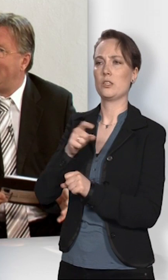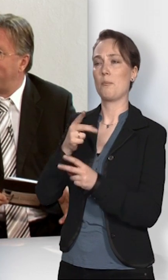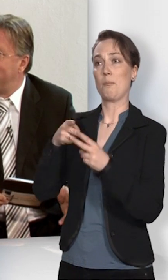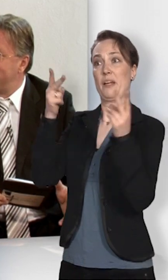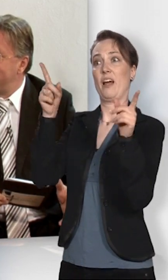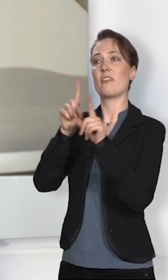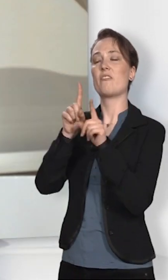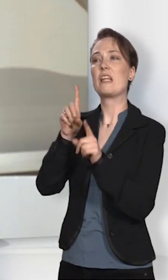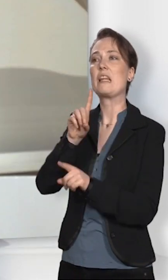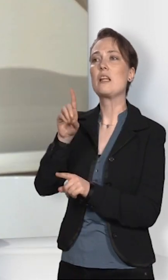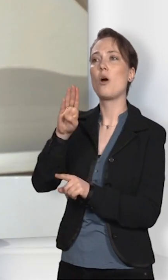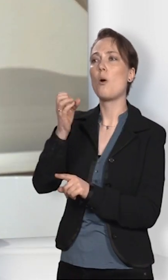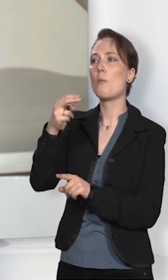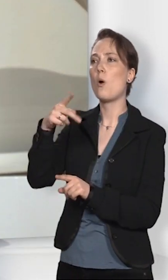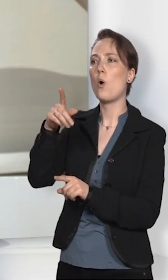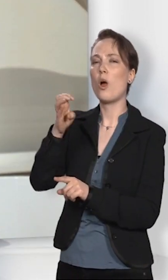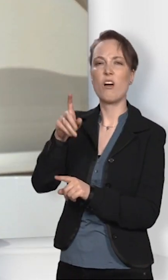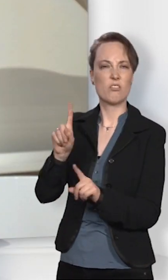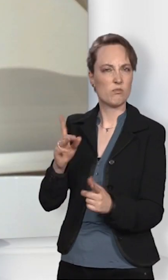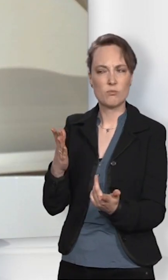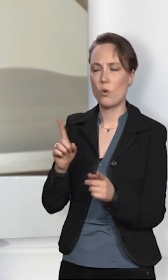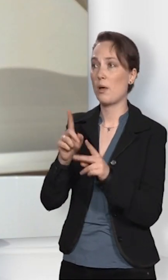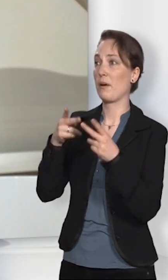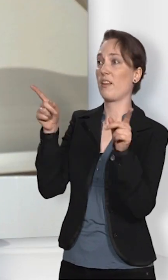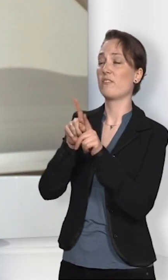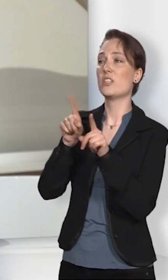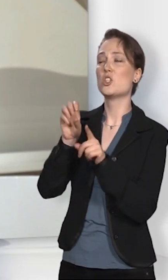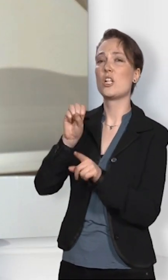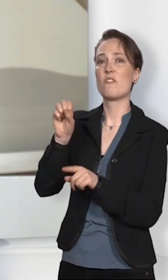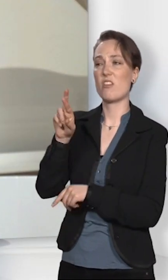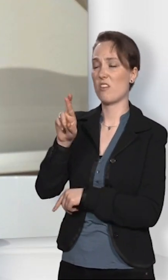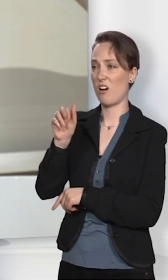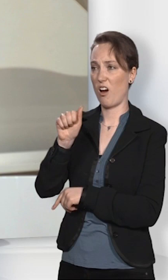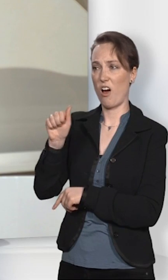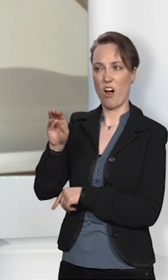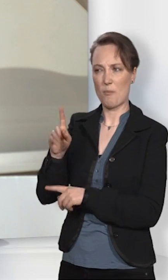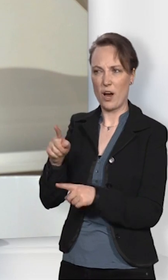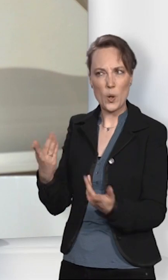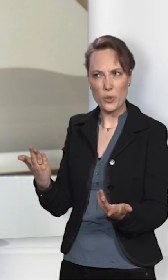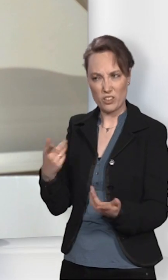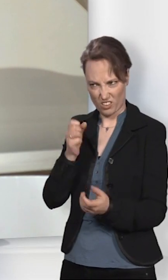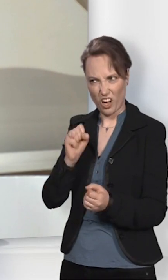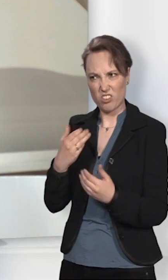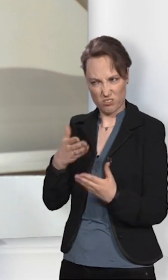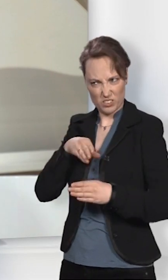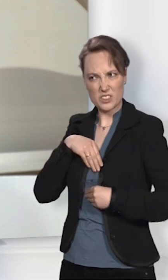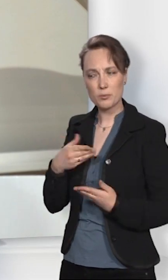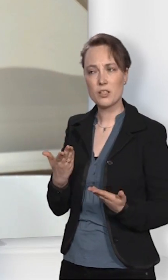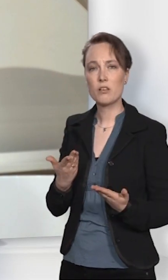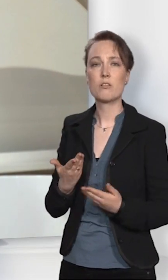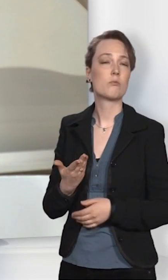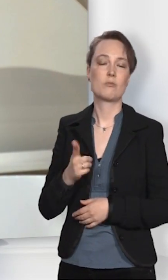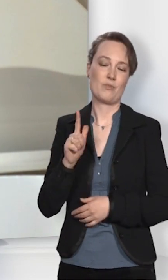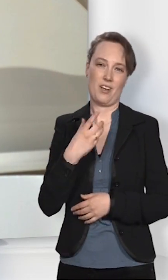Stefan Raab oder sonst irgendwie. Können Sie damit leben? Sehr, sehr gut. Wunderbar. Wenn man sich für so eine